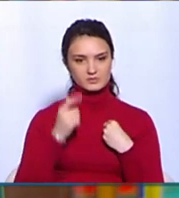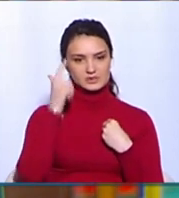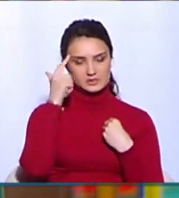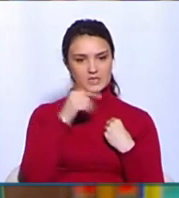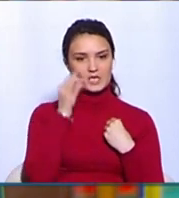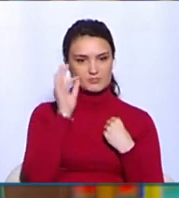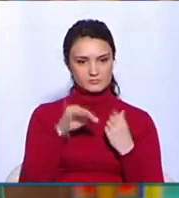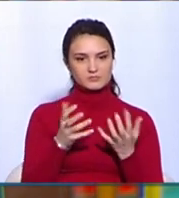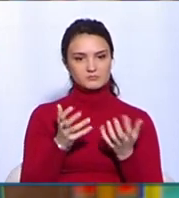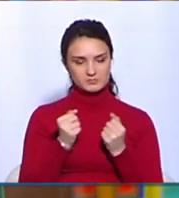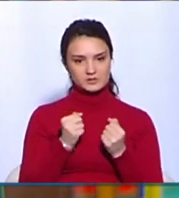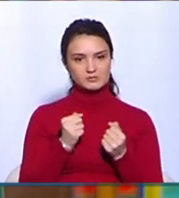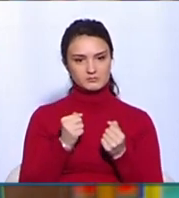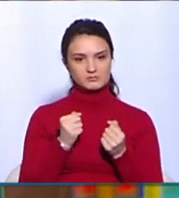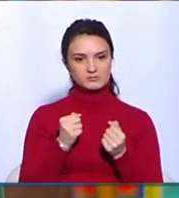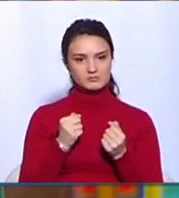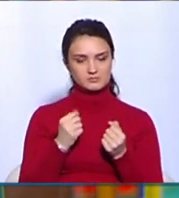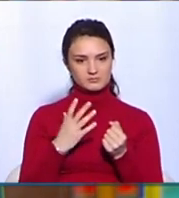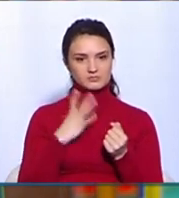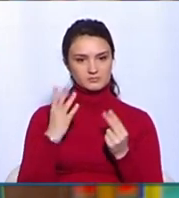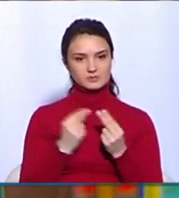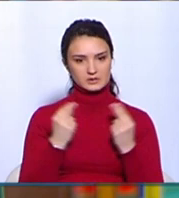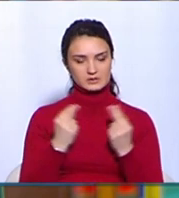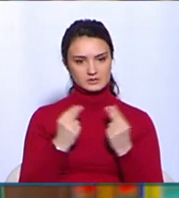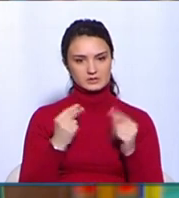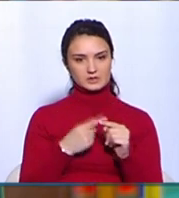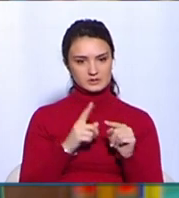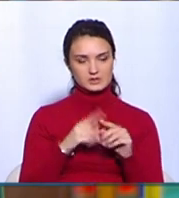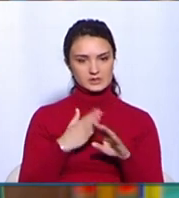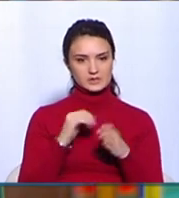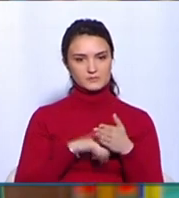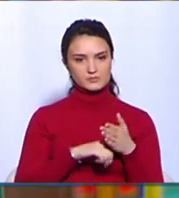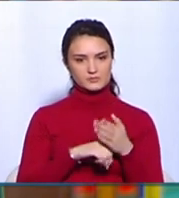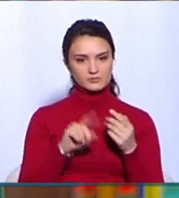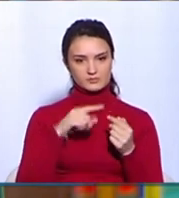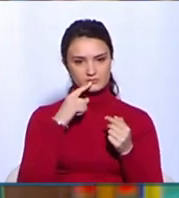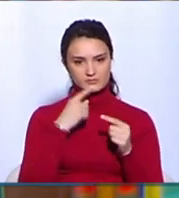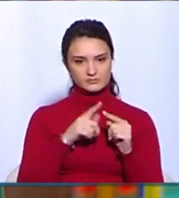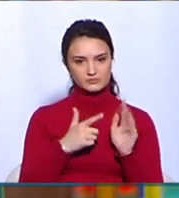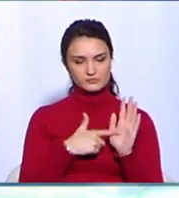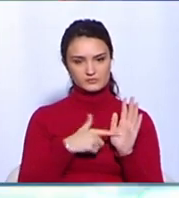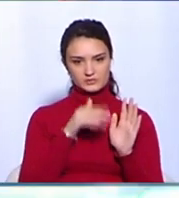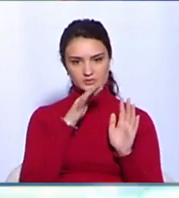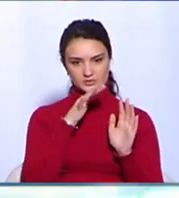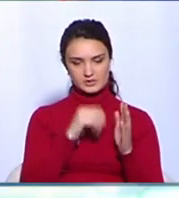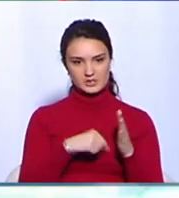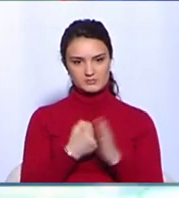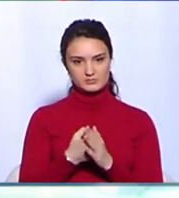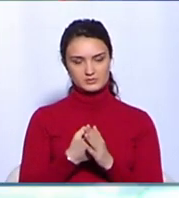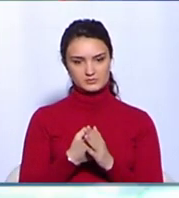და გამოცდილება მიღებული გარკვეული ტრენინგებით არის საფუძველი იმისა, რომ ვთქვა, რომ 7 წლის